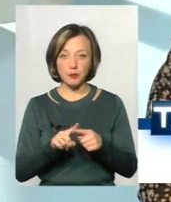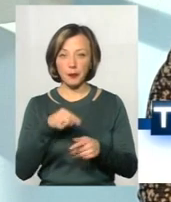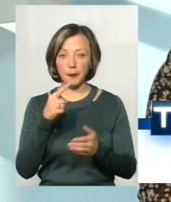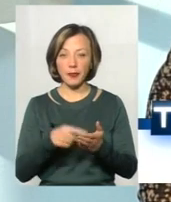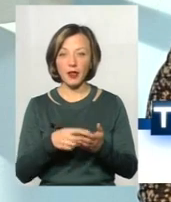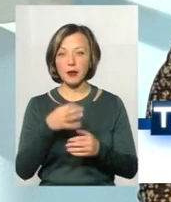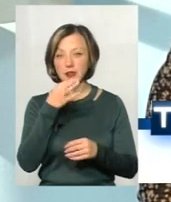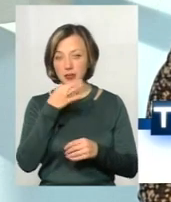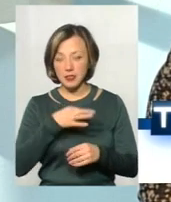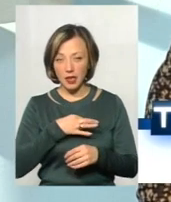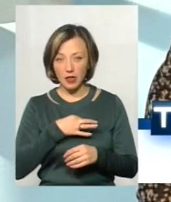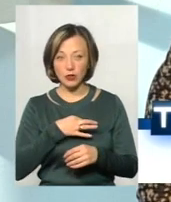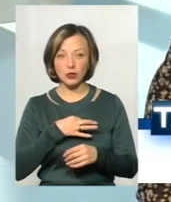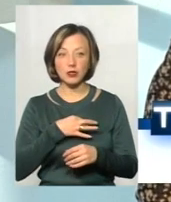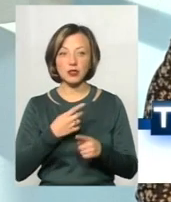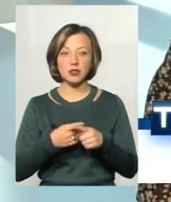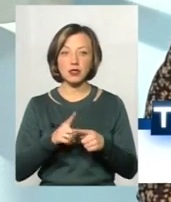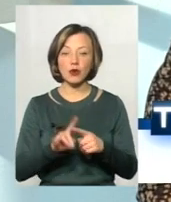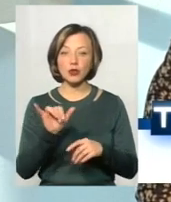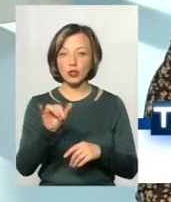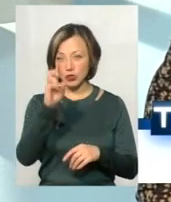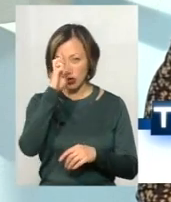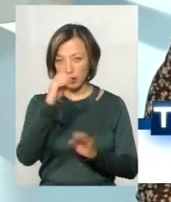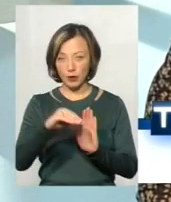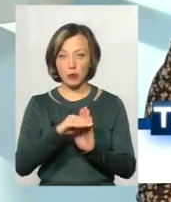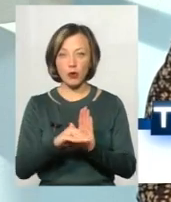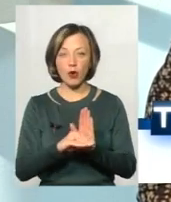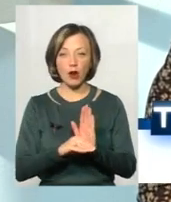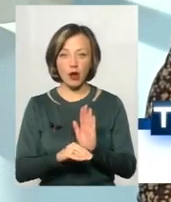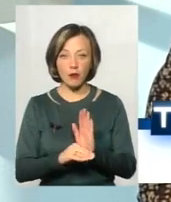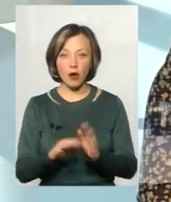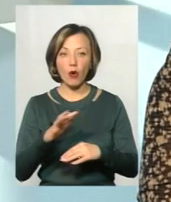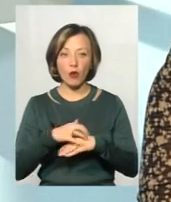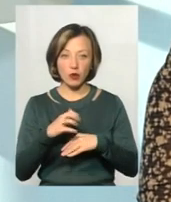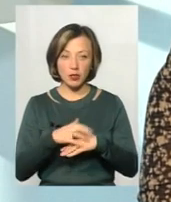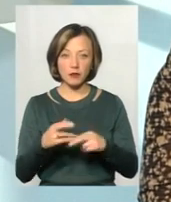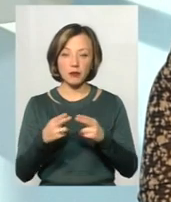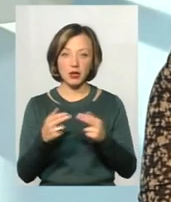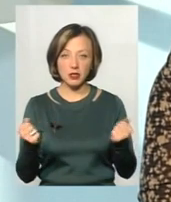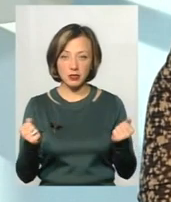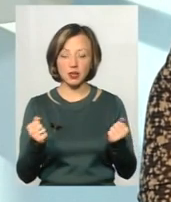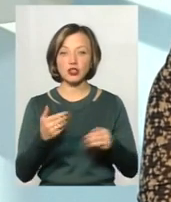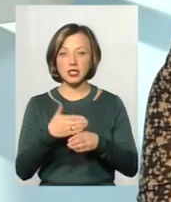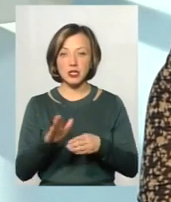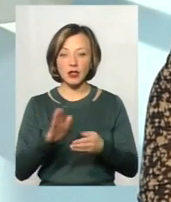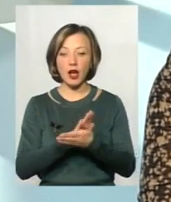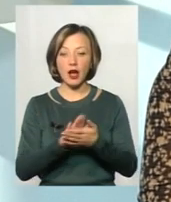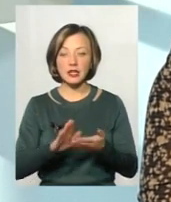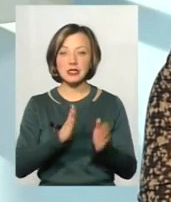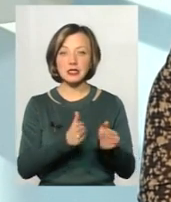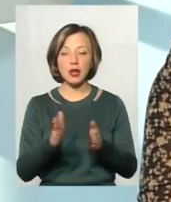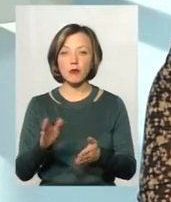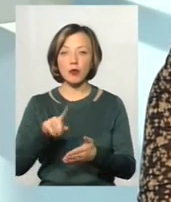мені зрієнтаріатяни пояснили, що це в них державна програма. Тобто в них коти, звісно, признані як екосистемою міста, і це